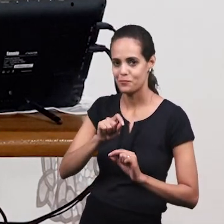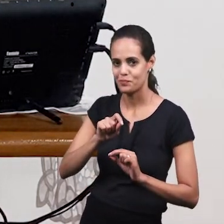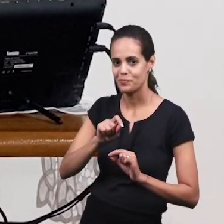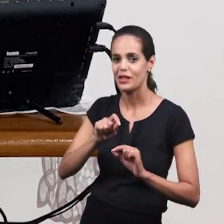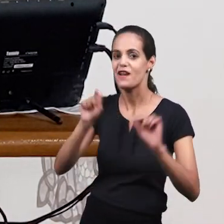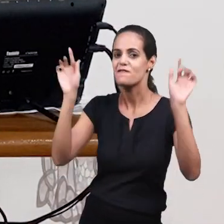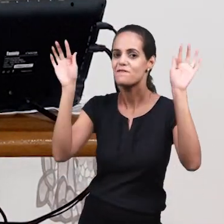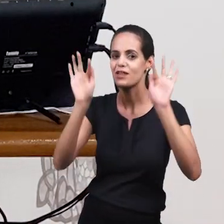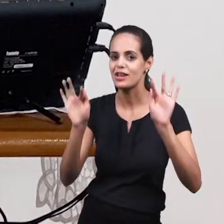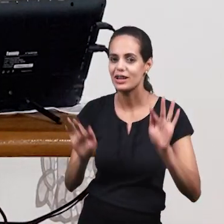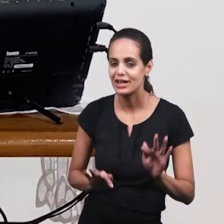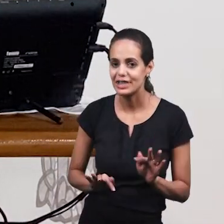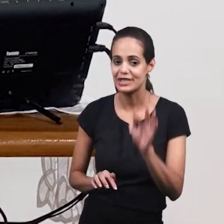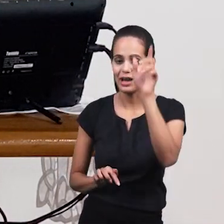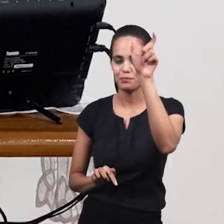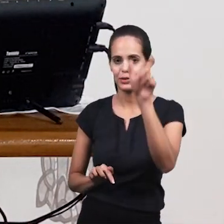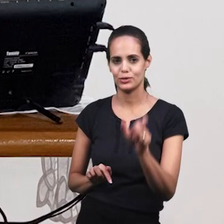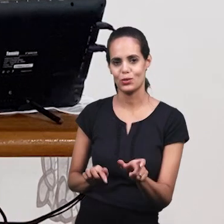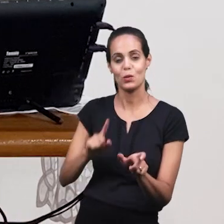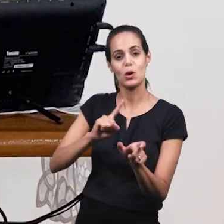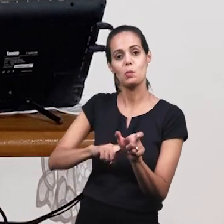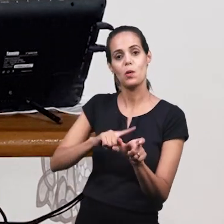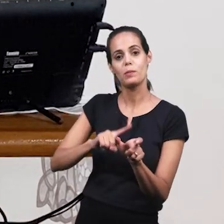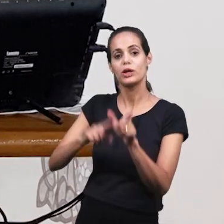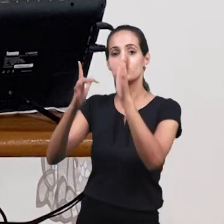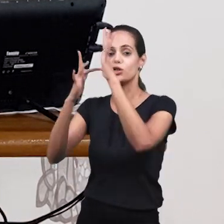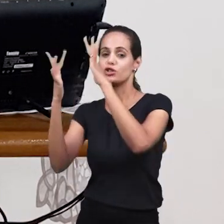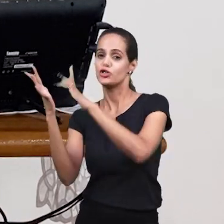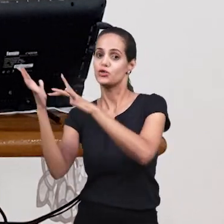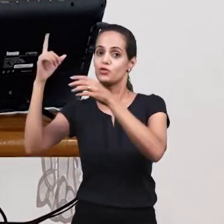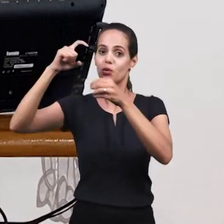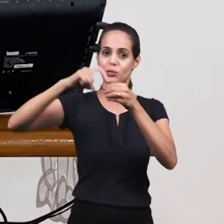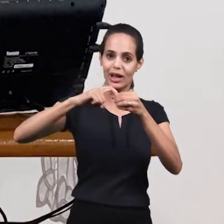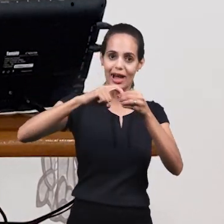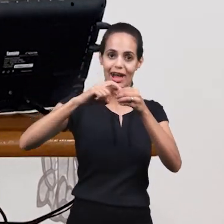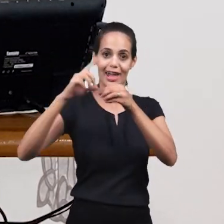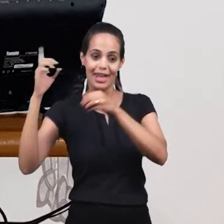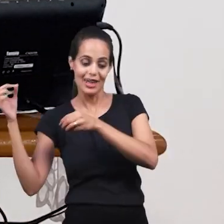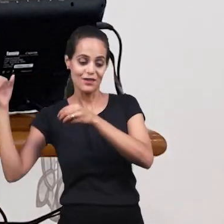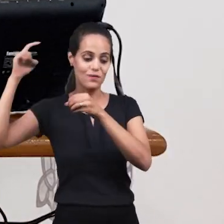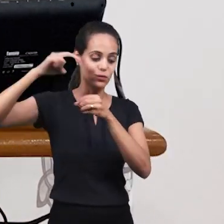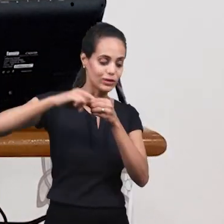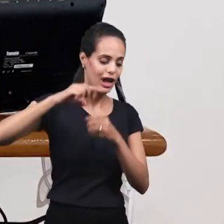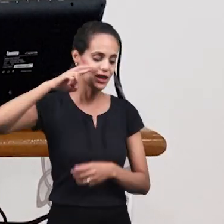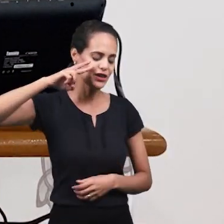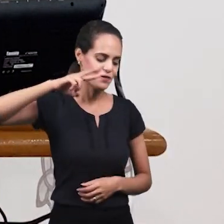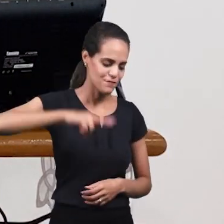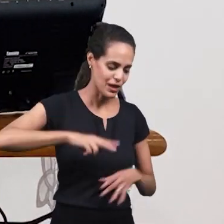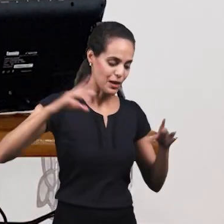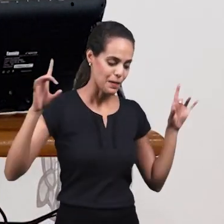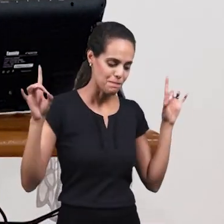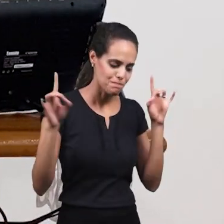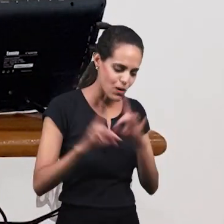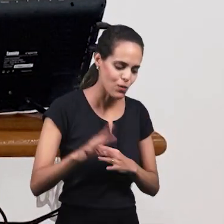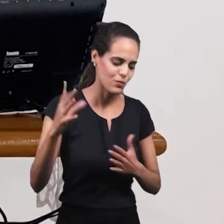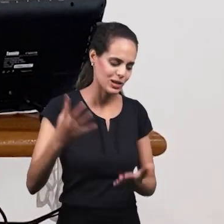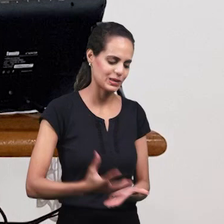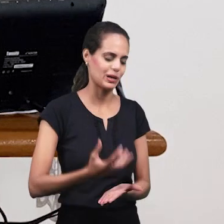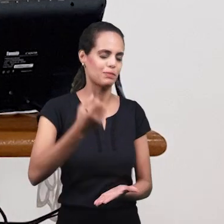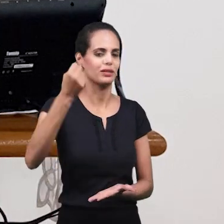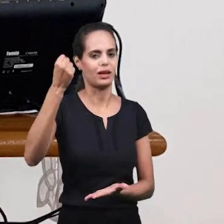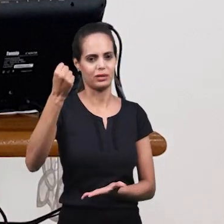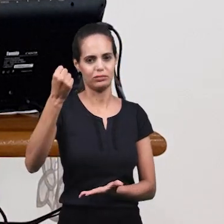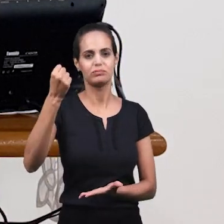les orientations du Seigneur, en vivant les doctrines, dans la pratique de tout ce que le Seigneur nous a